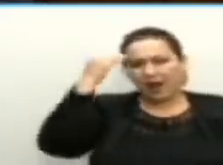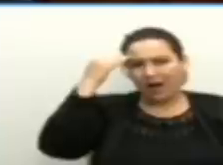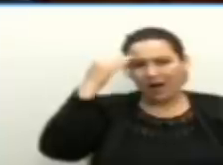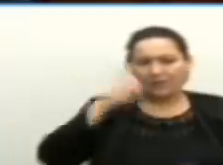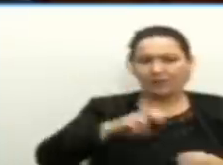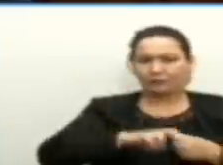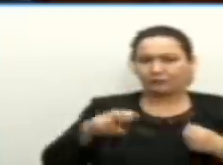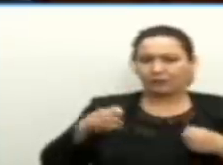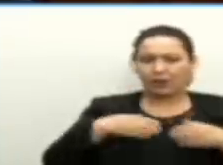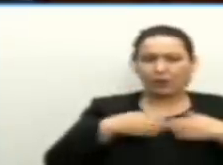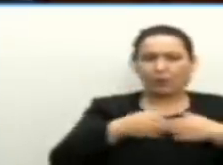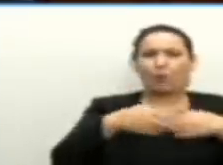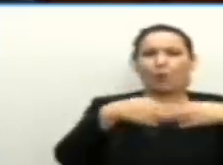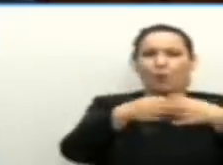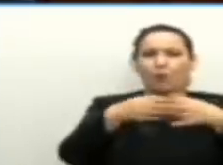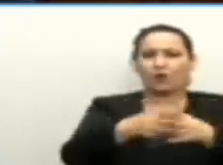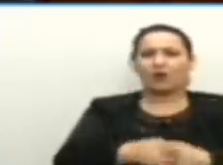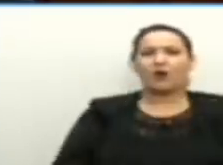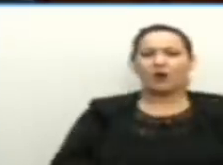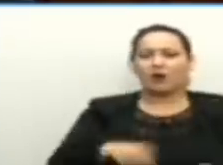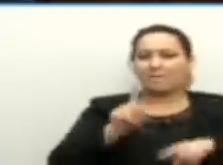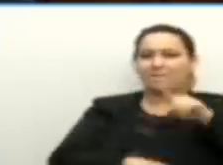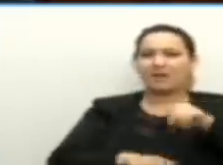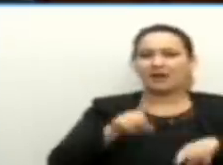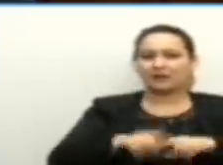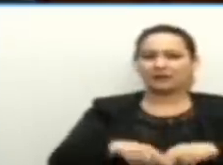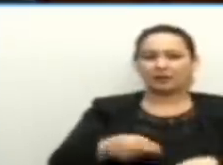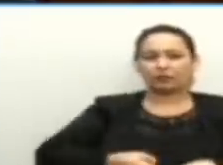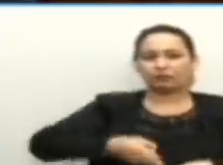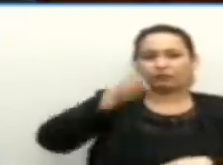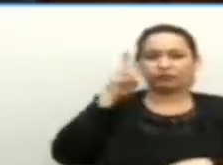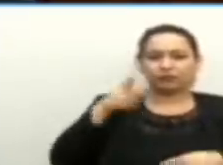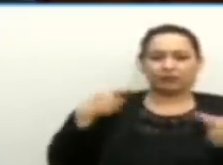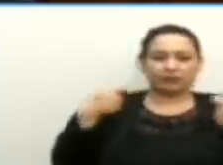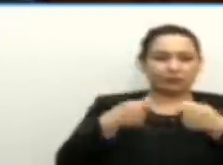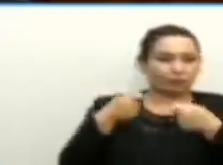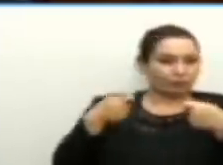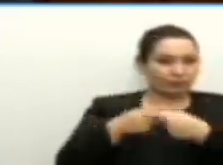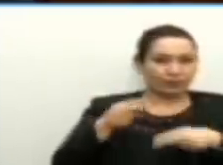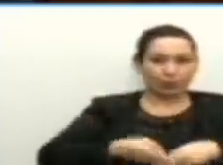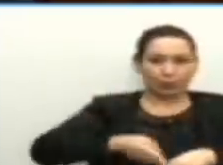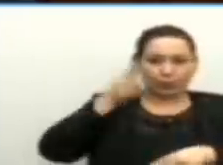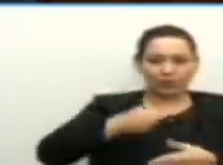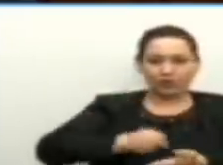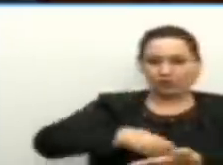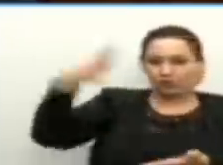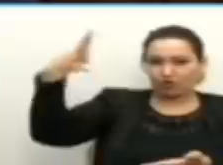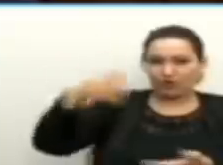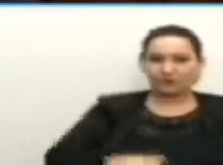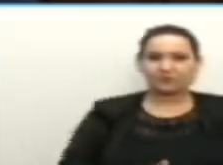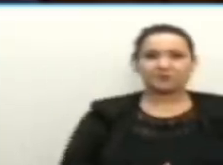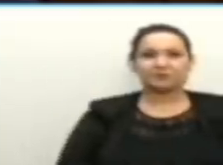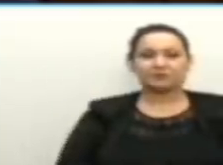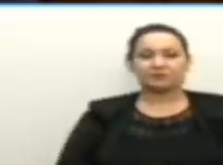النقل البحري للبضائع ارتفاعا رهيبا، حيث كانت